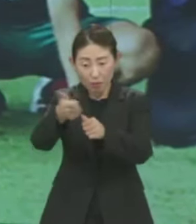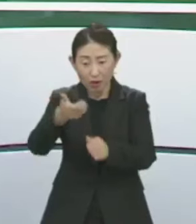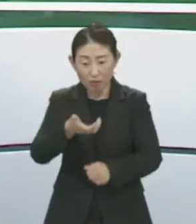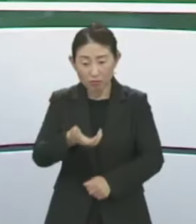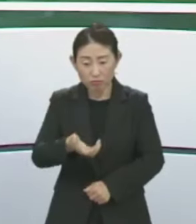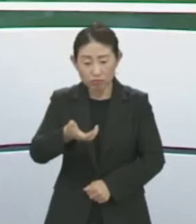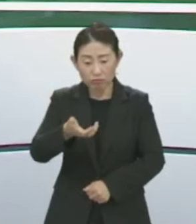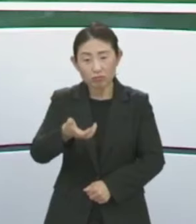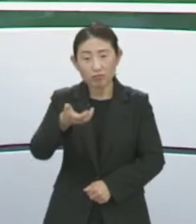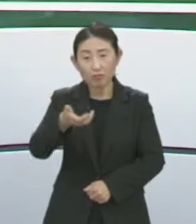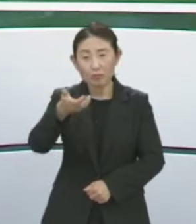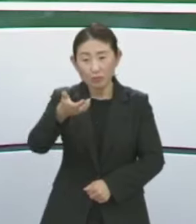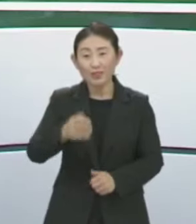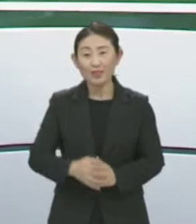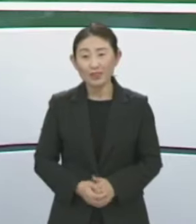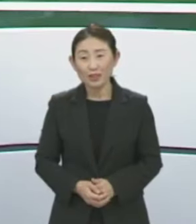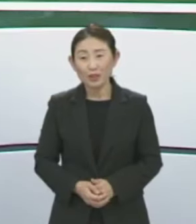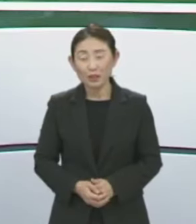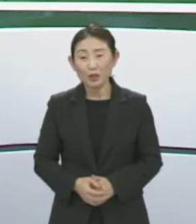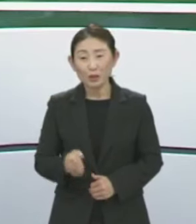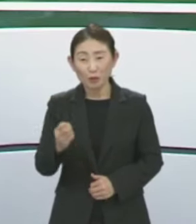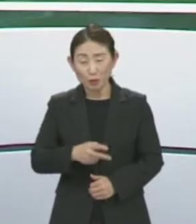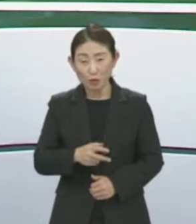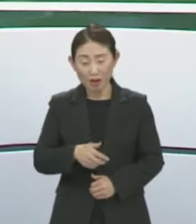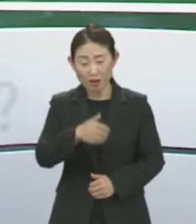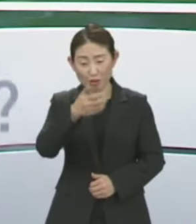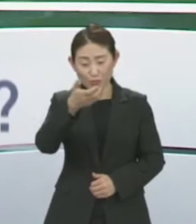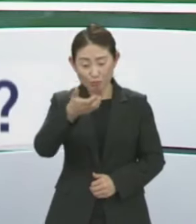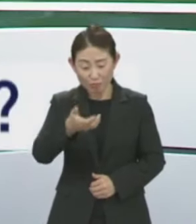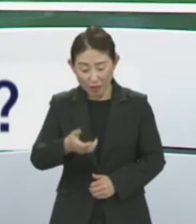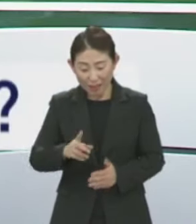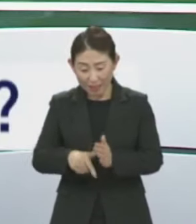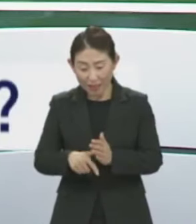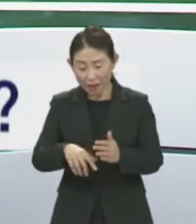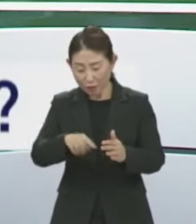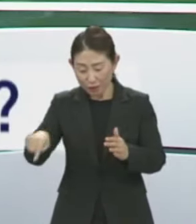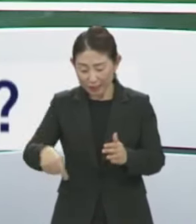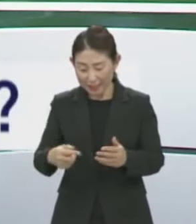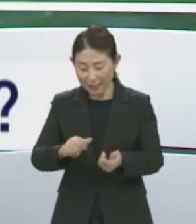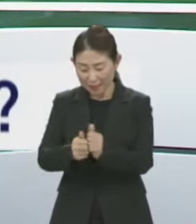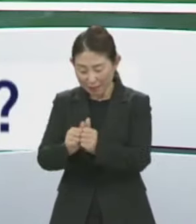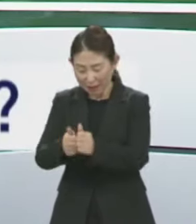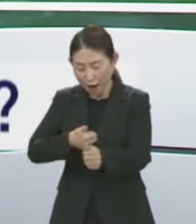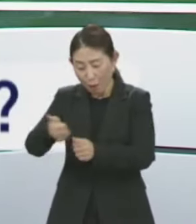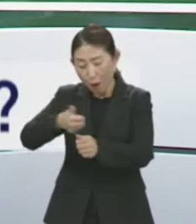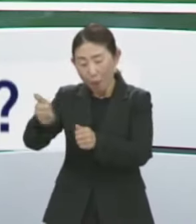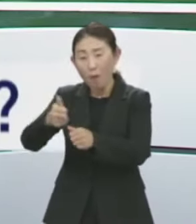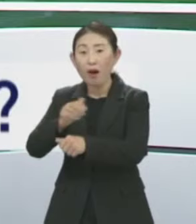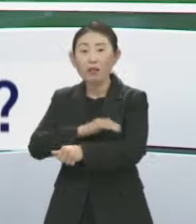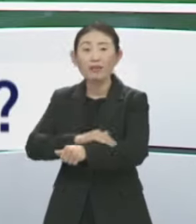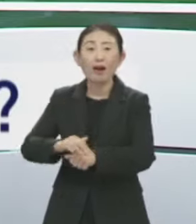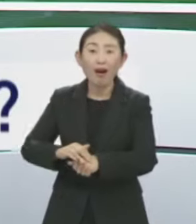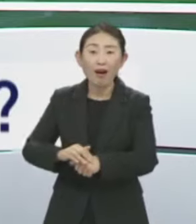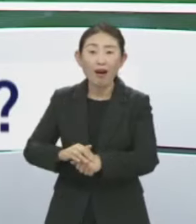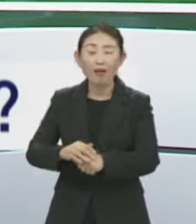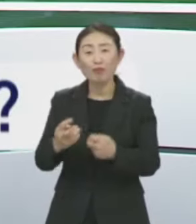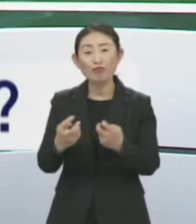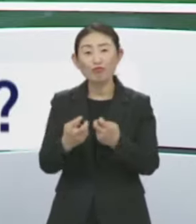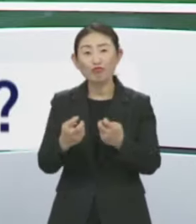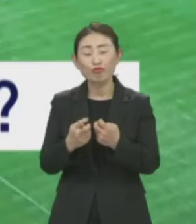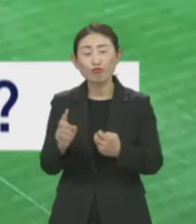특히 하위권 팀끼리 벌이는 스플릿리그에서는 연전 연승했습니다. 이 반전의 터닝포인트는 어떤